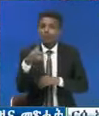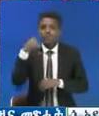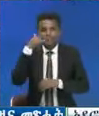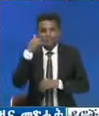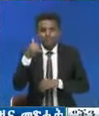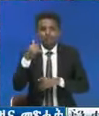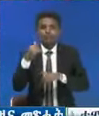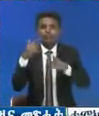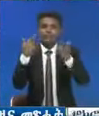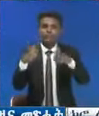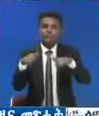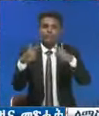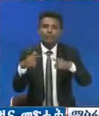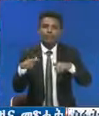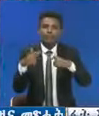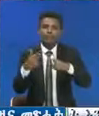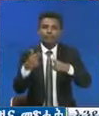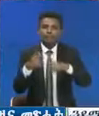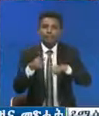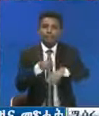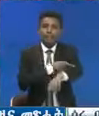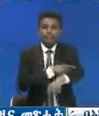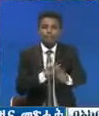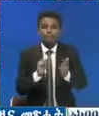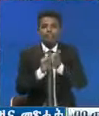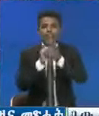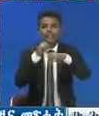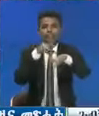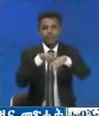ያው አጋጣሚ ተራርቀን በምንገናኝበትም ሰዓት